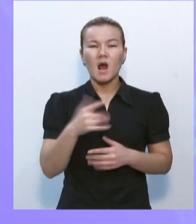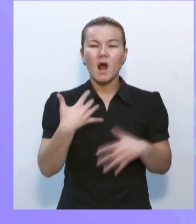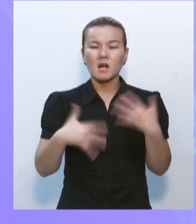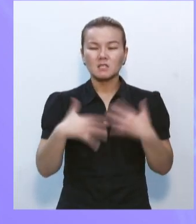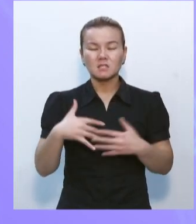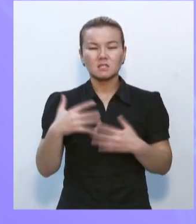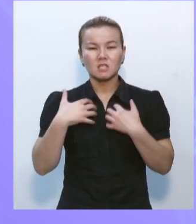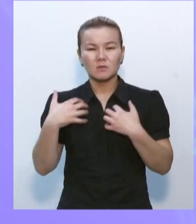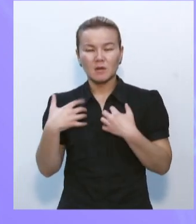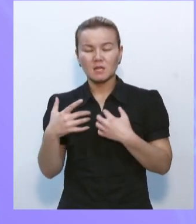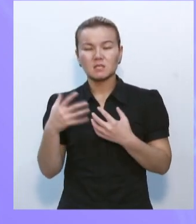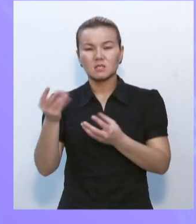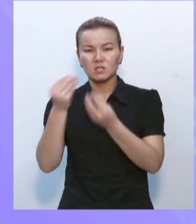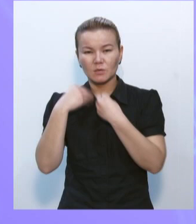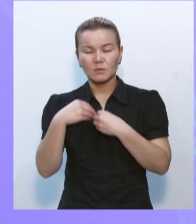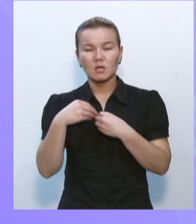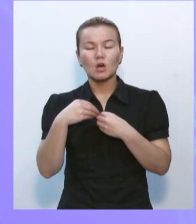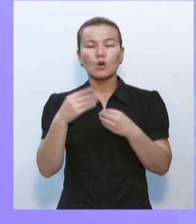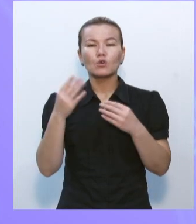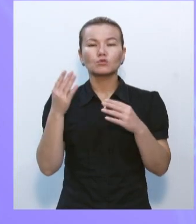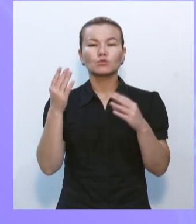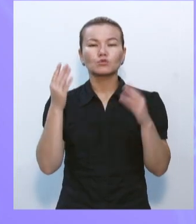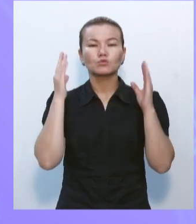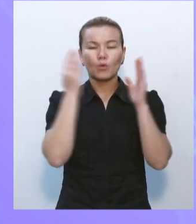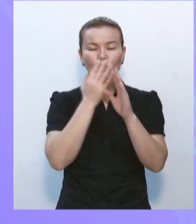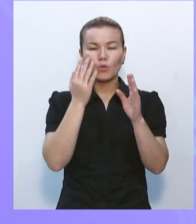жеп, токойдогу тазалыкты сактайт.